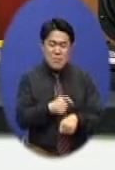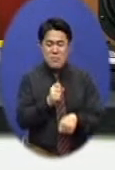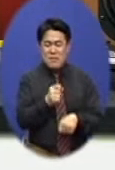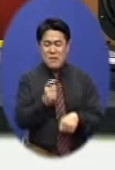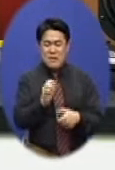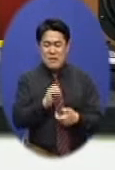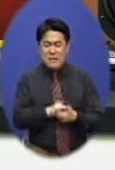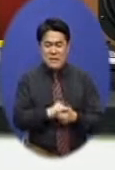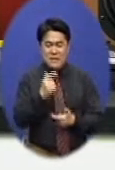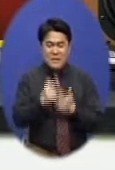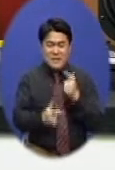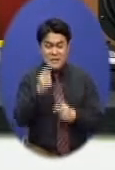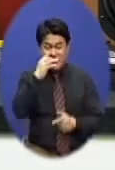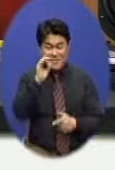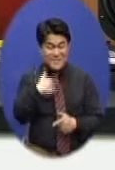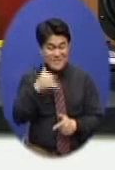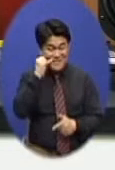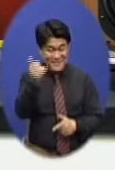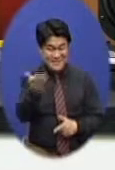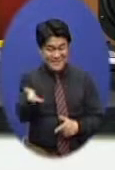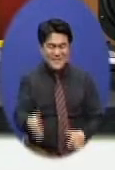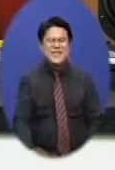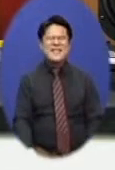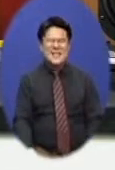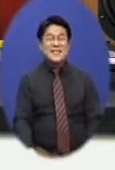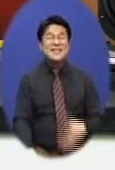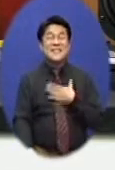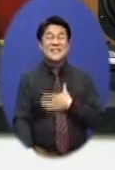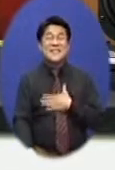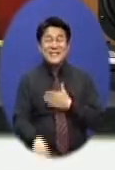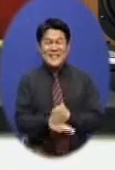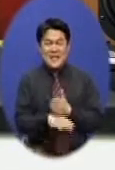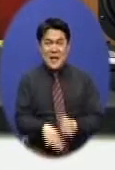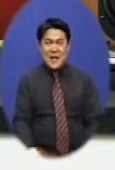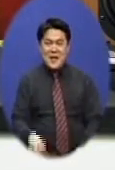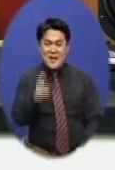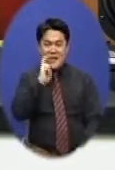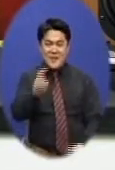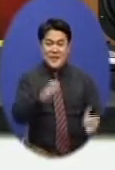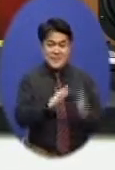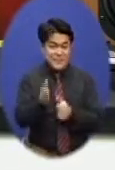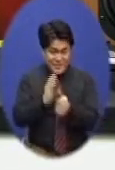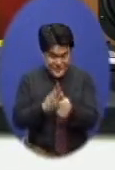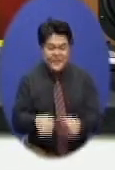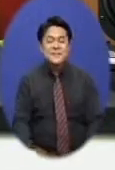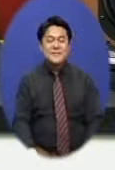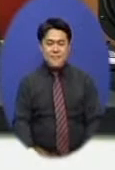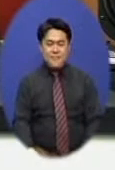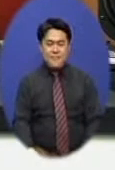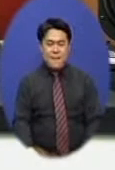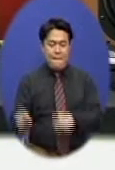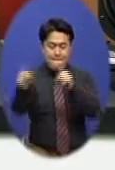예, 예. 나무에 대해서 궁금하면 전화 드릴게요. 예, 네. 예 감사합니다. 예. 자 네. 노래 준비해 주세요. 예, 예.